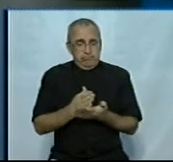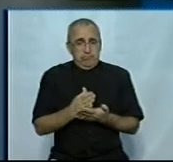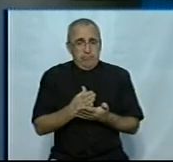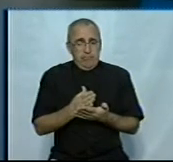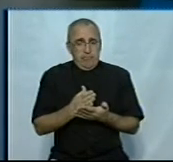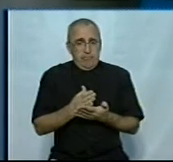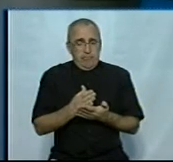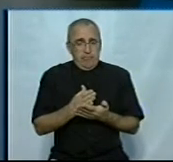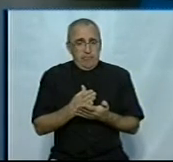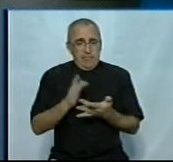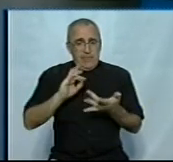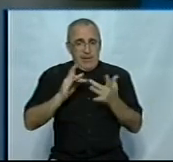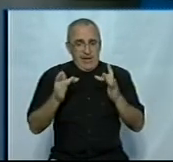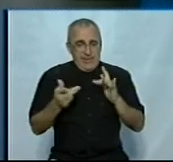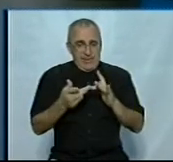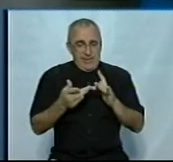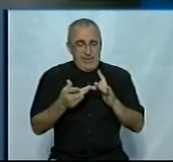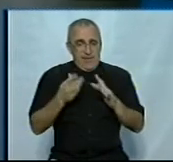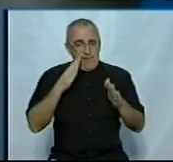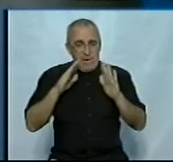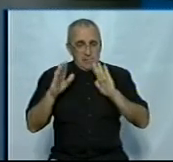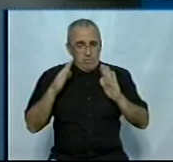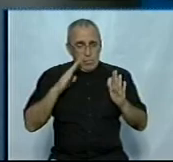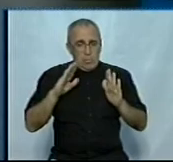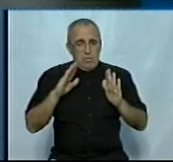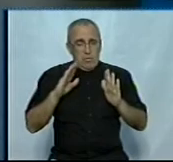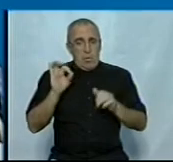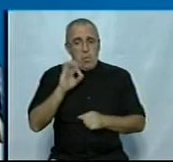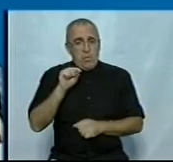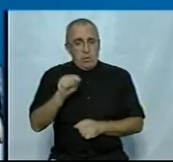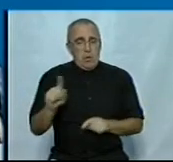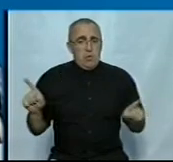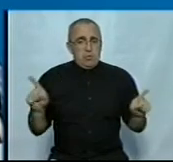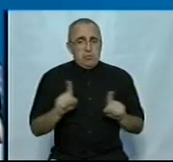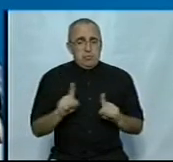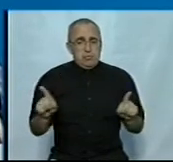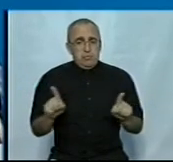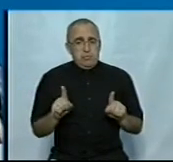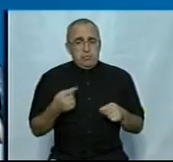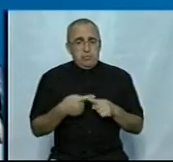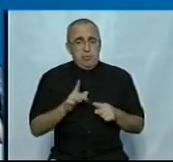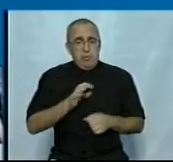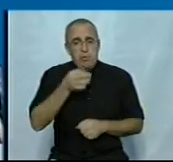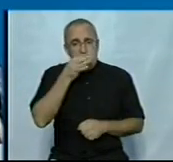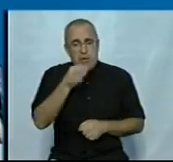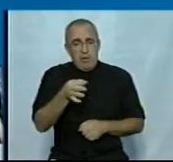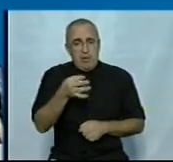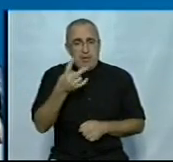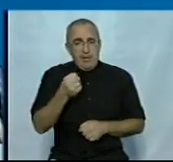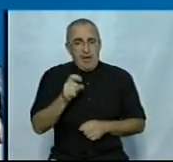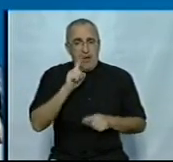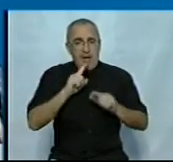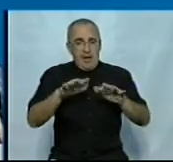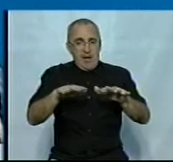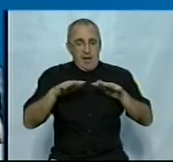в інтернет-ресурсі, в Фейсбуці про те, що, і це було сказано на апаратній